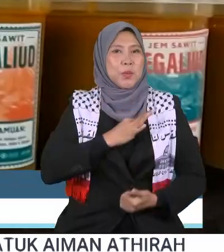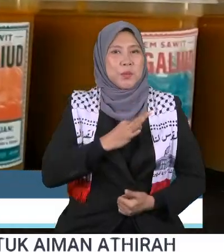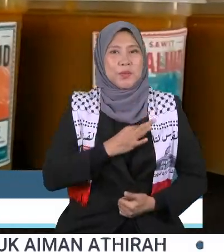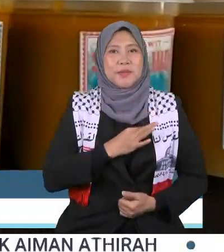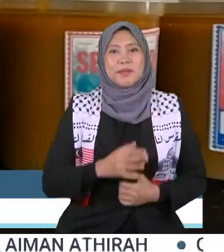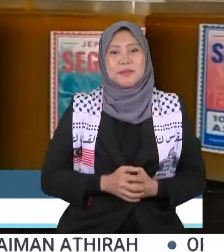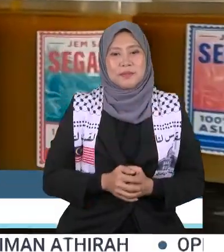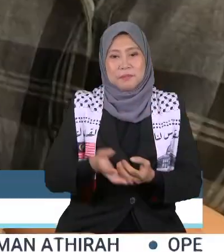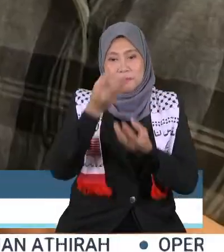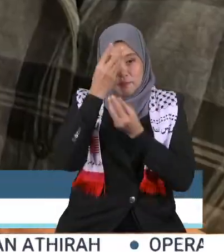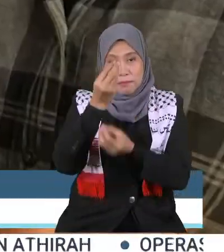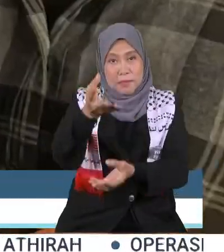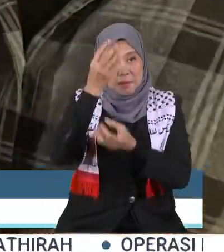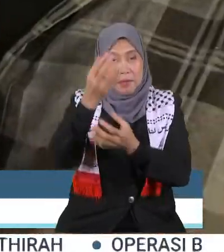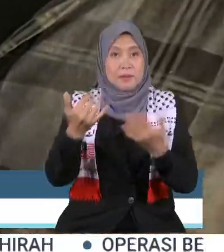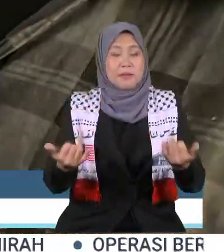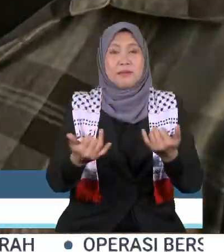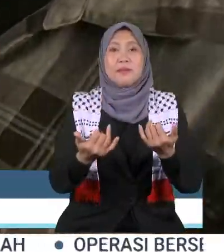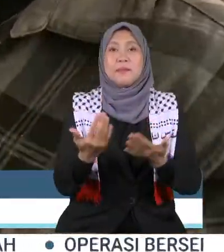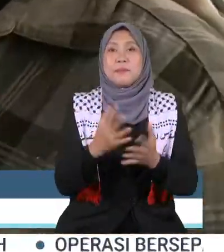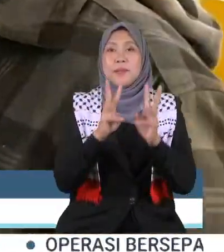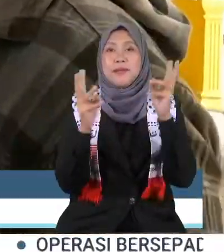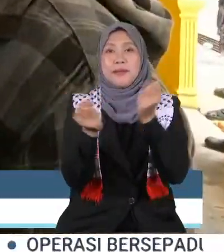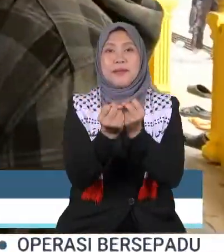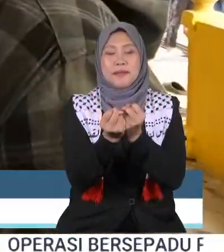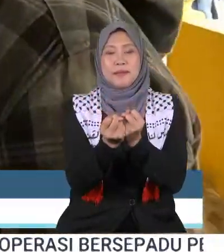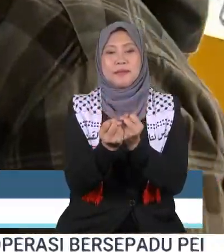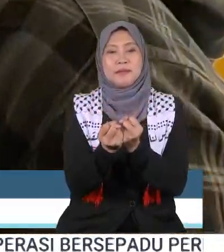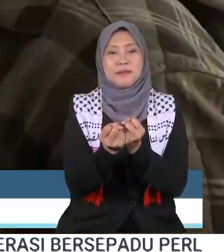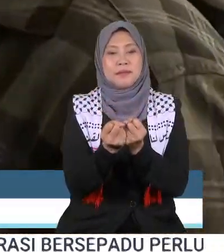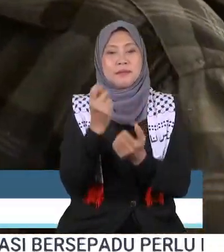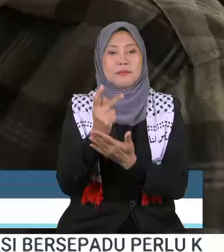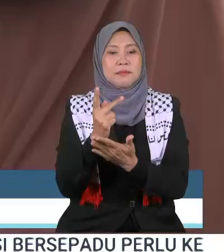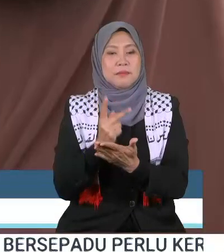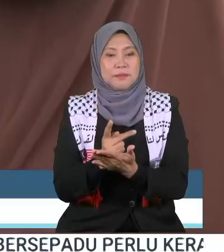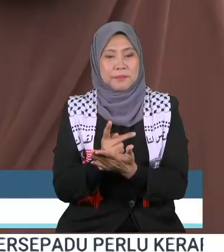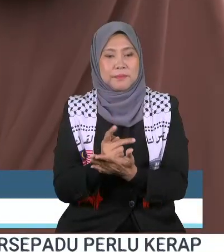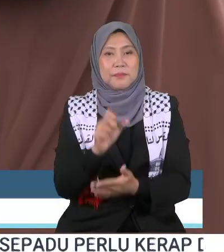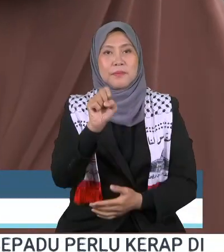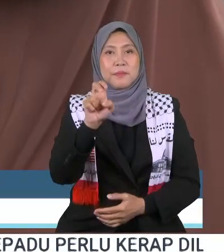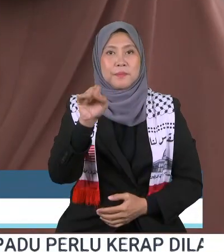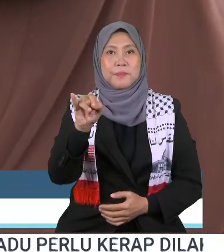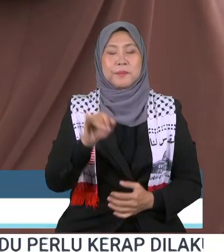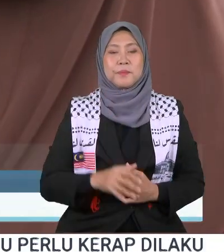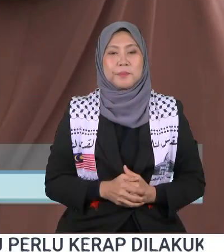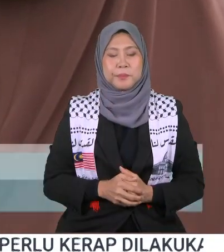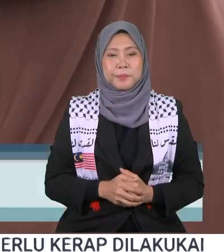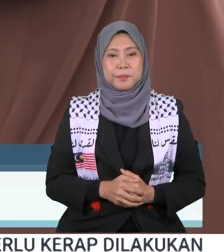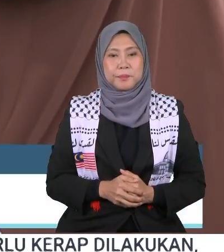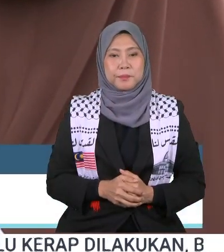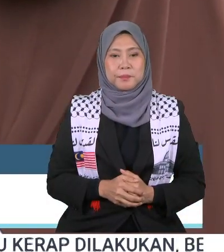Pendedahan turut diberi menerusi bengkel penghasilan sekaya sawit. Proses dia rebus